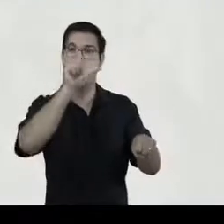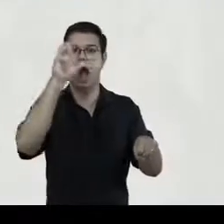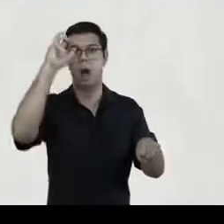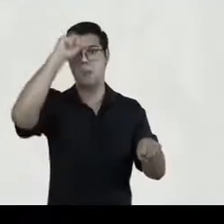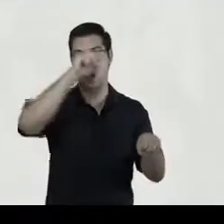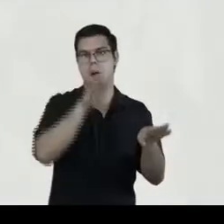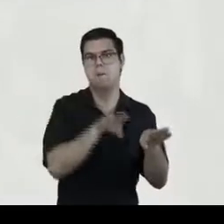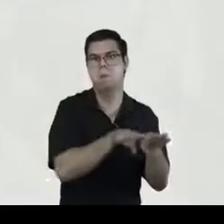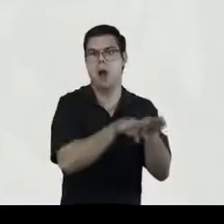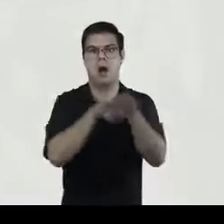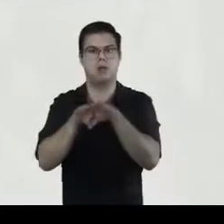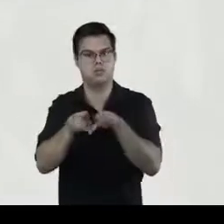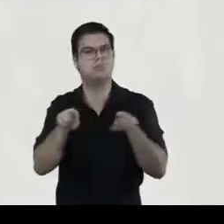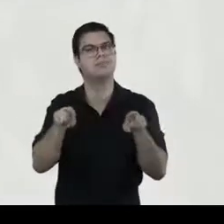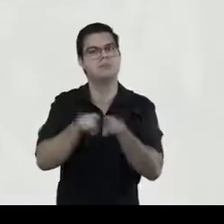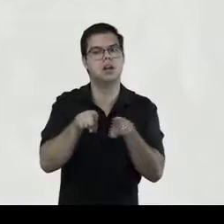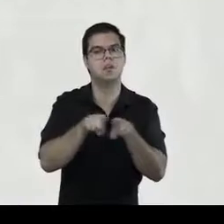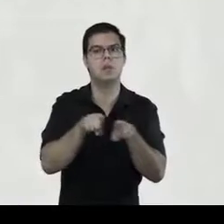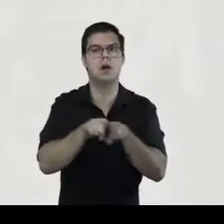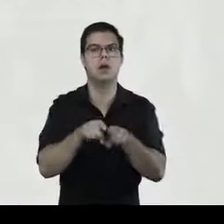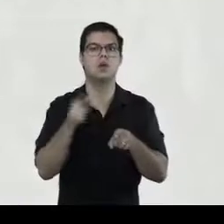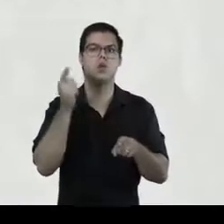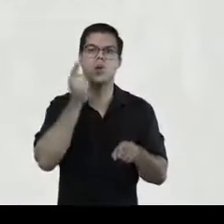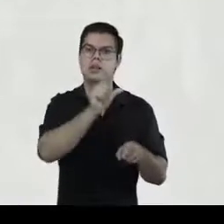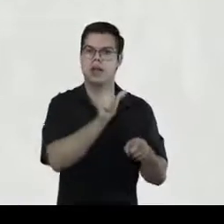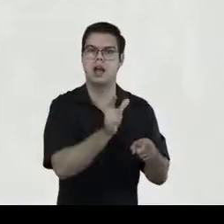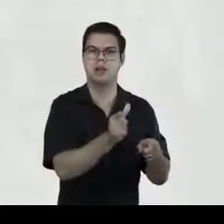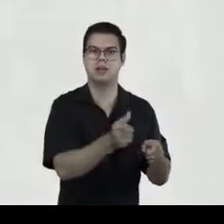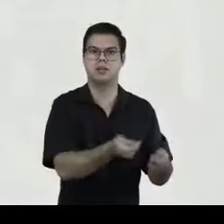Daten zu geben, die es zuvor noch nie gesehen hat.